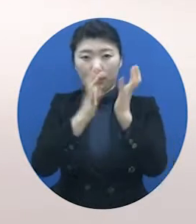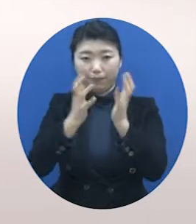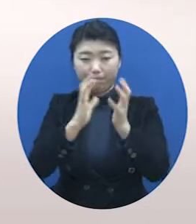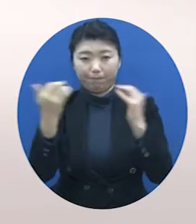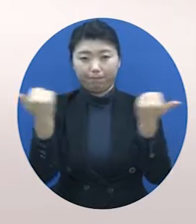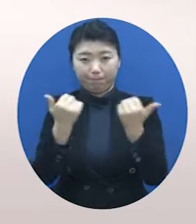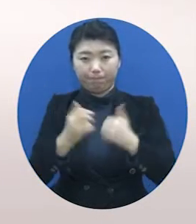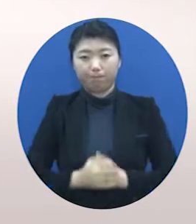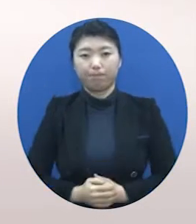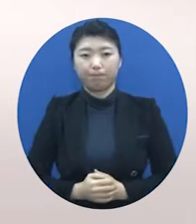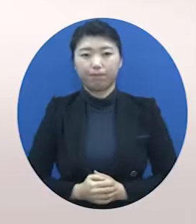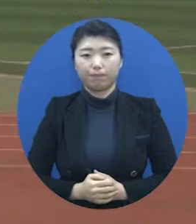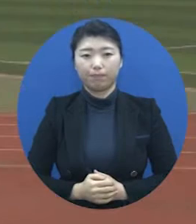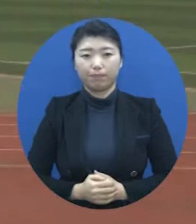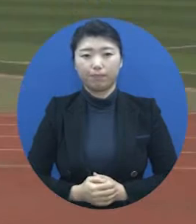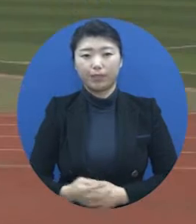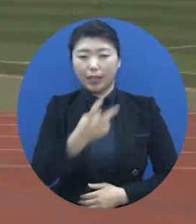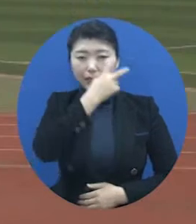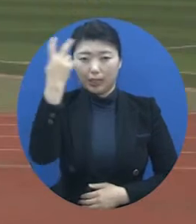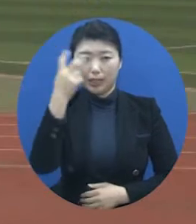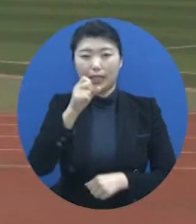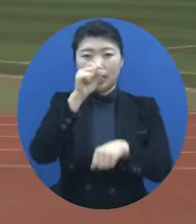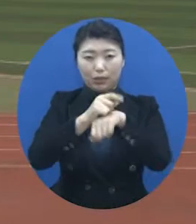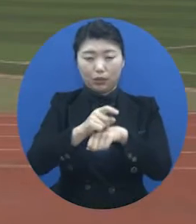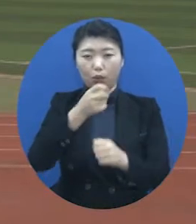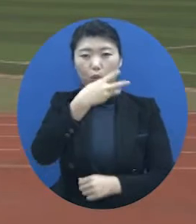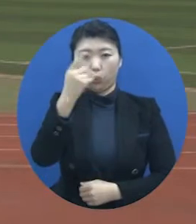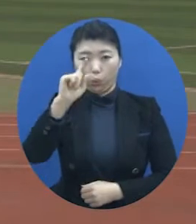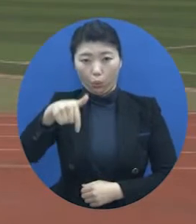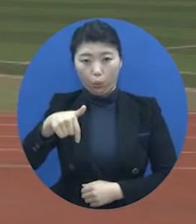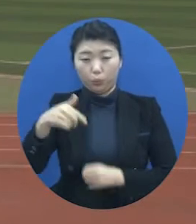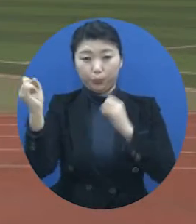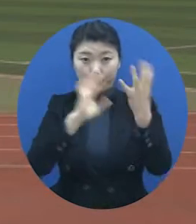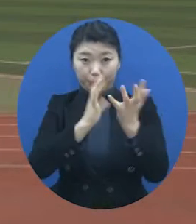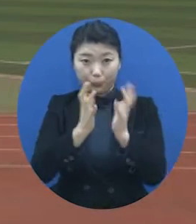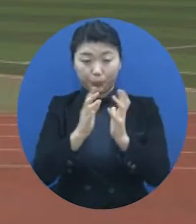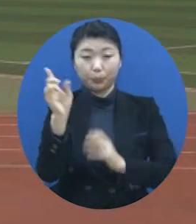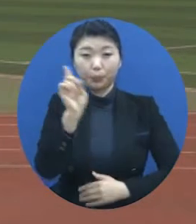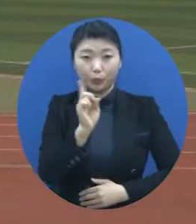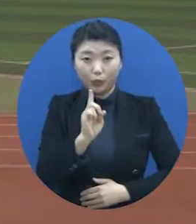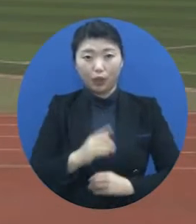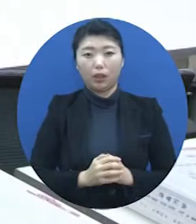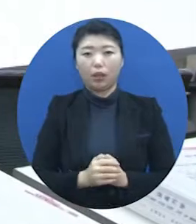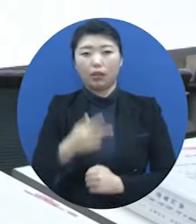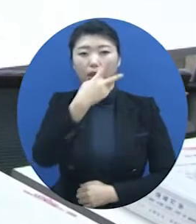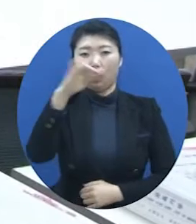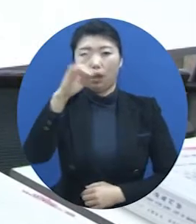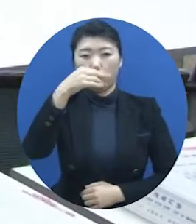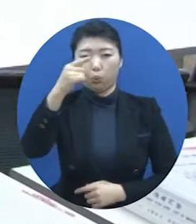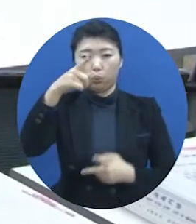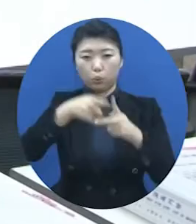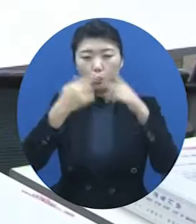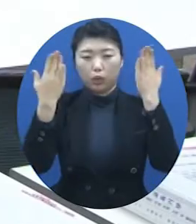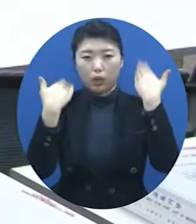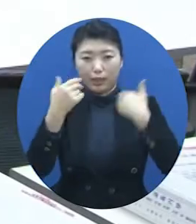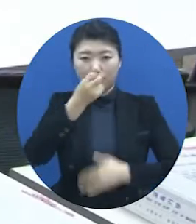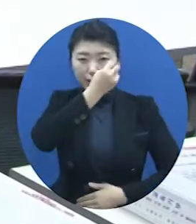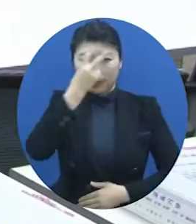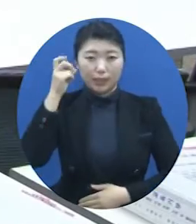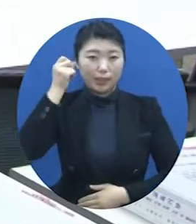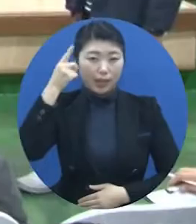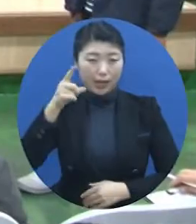대회를 개최했습니다. 창의톡, 인성톡 디베이트는 조치원 대동초등학교의